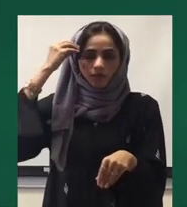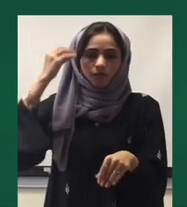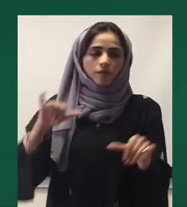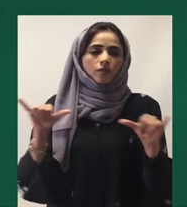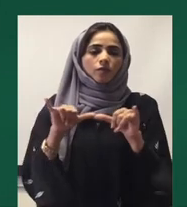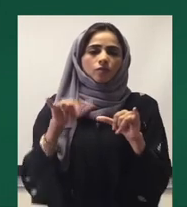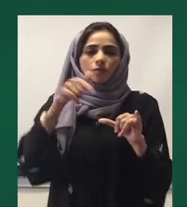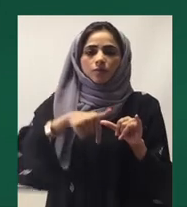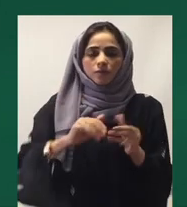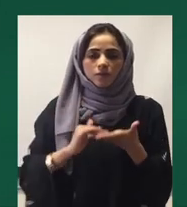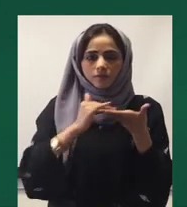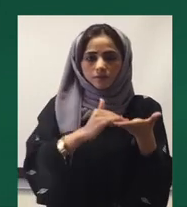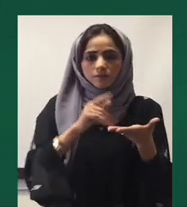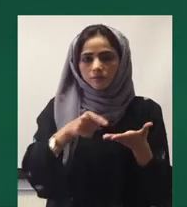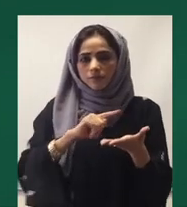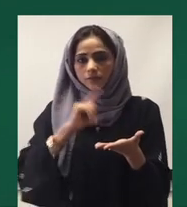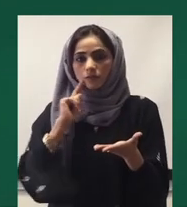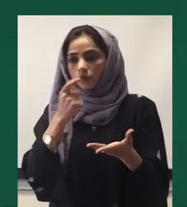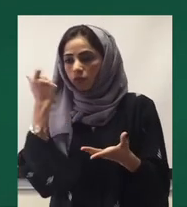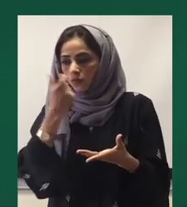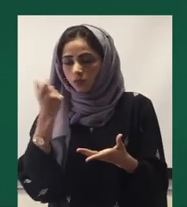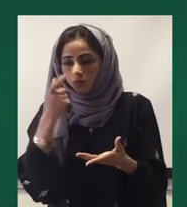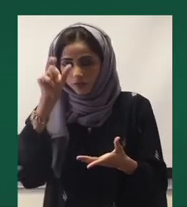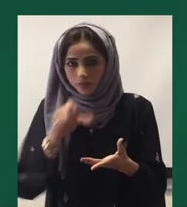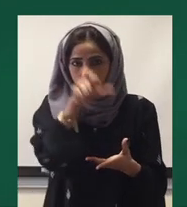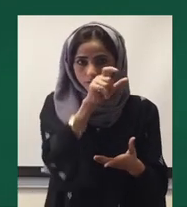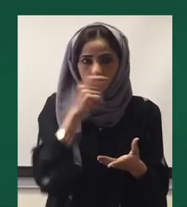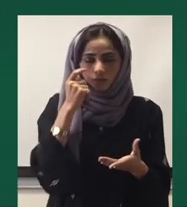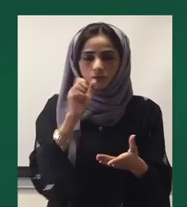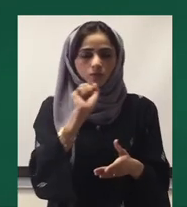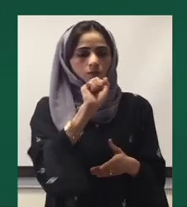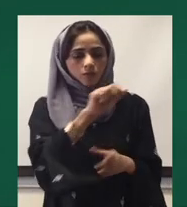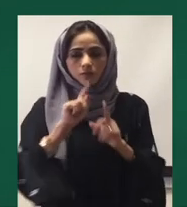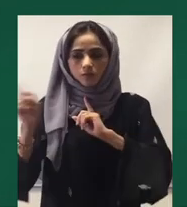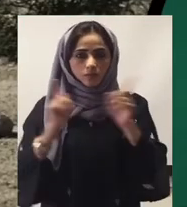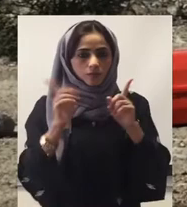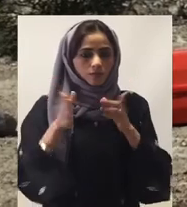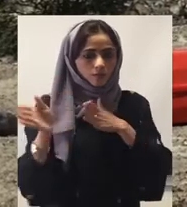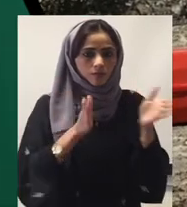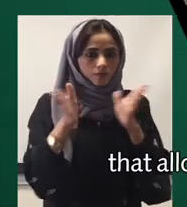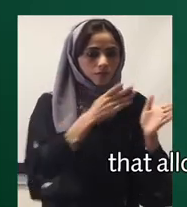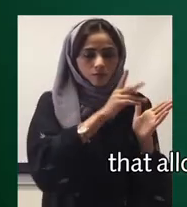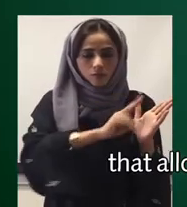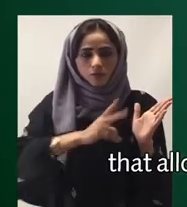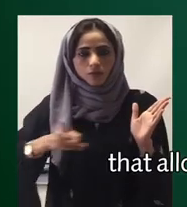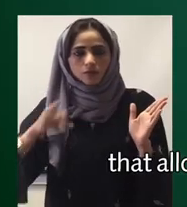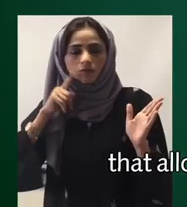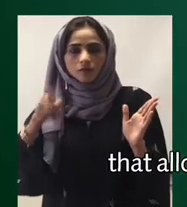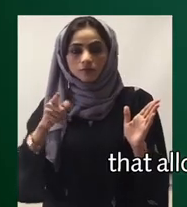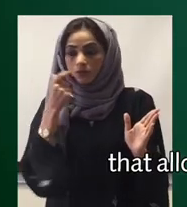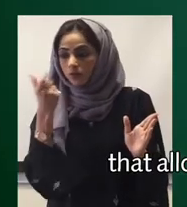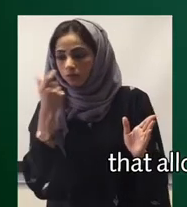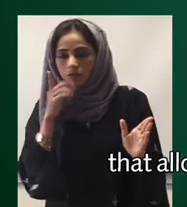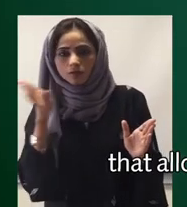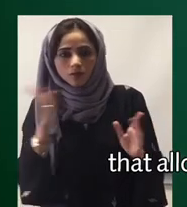إلكترونياً يقدم التطبيق خدمة للمفتشين المتخصصين والمنتشرين بمواقع العمل المختلفة، وذلك برصد